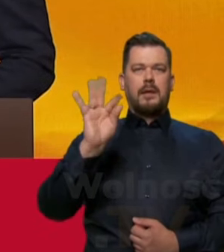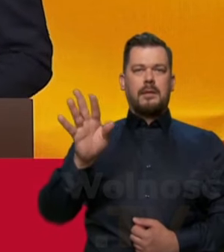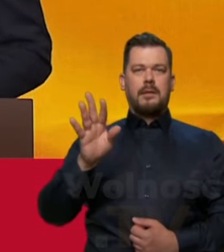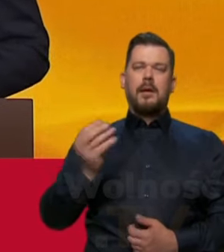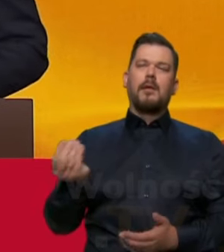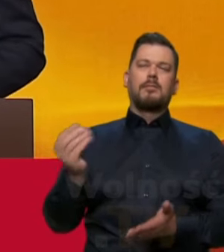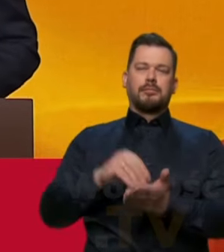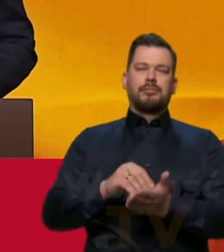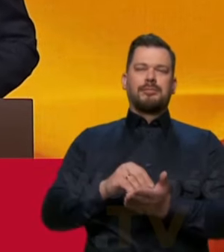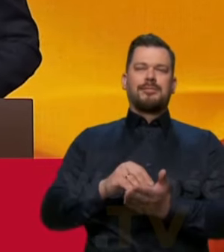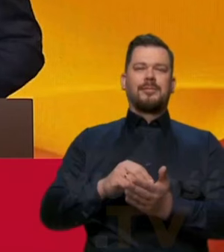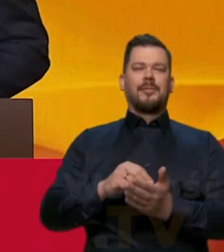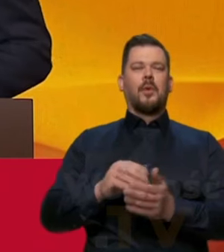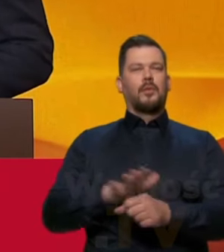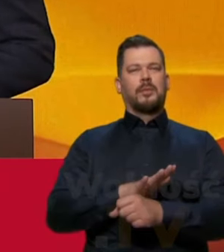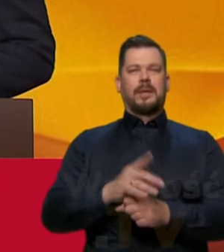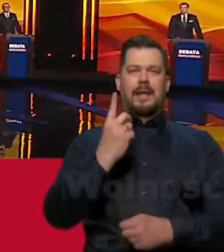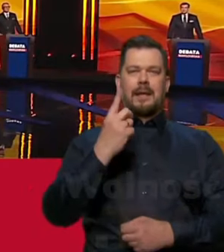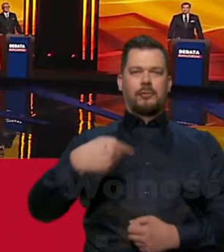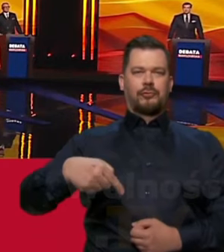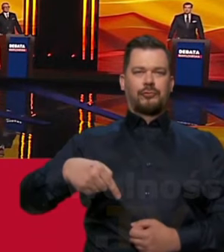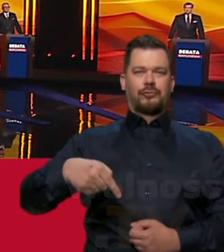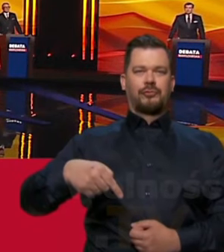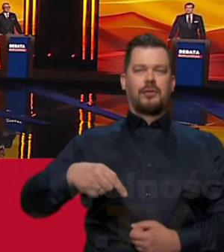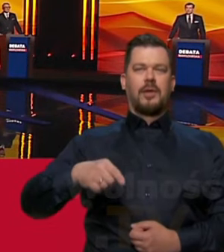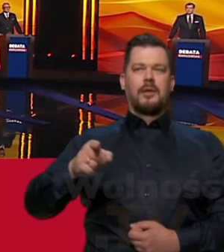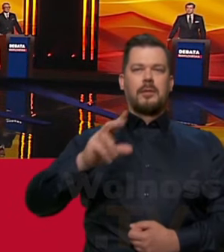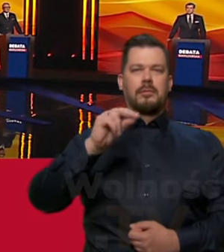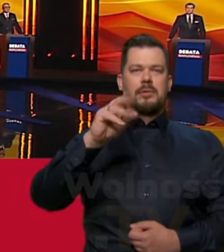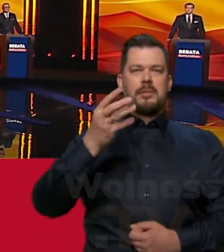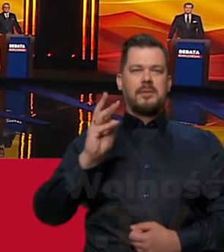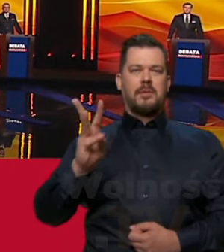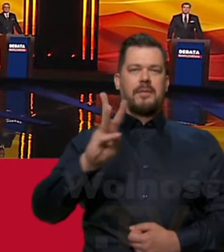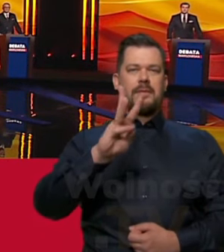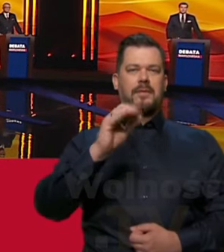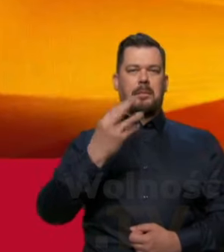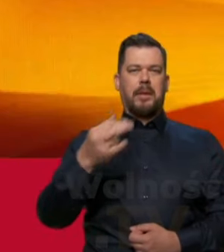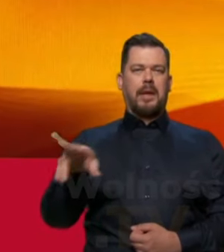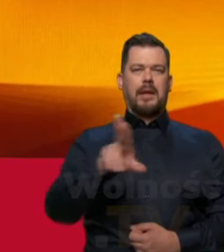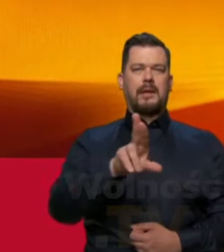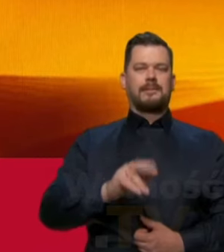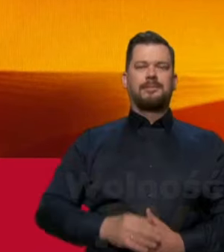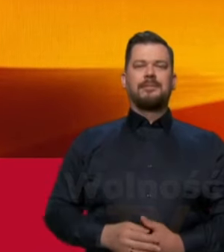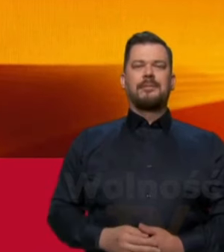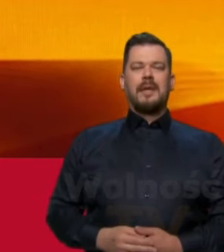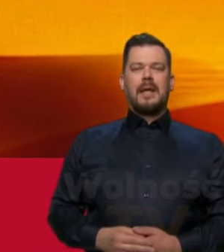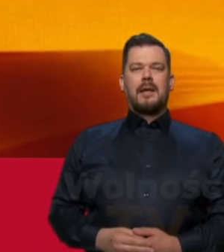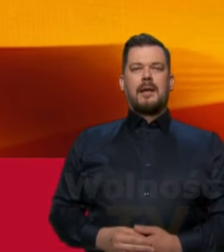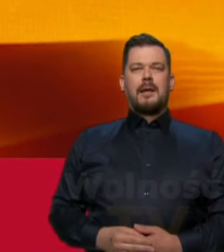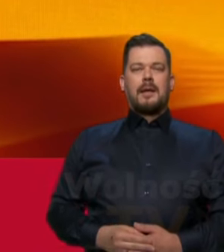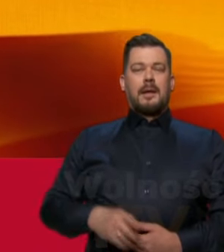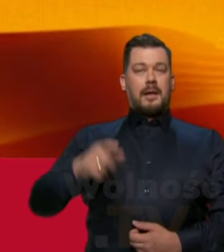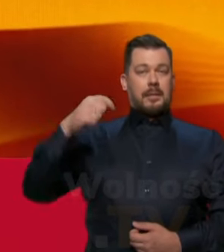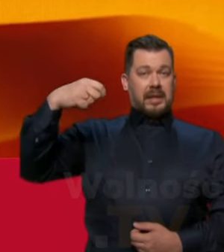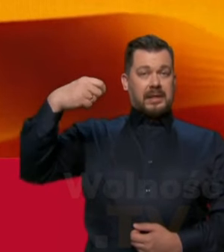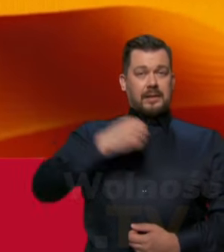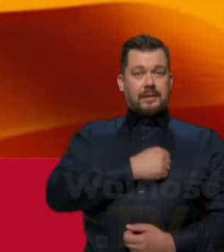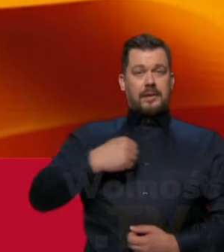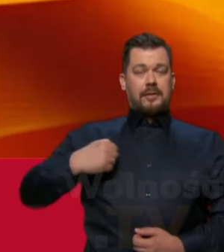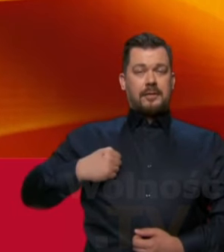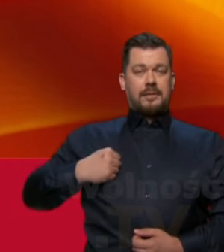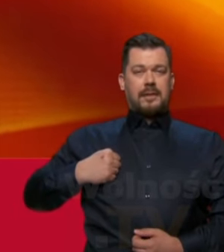wypowiedzi przy okazji tego pytania brakuje nam jeszcze stanowiska pana Przemysława Wiplera. Bardzo proszę. Prezydent